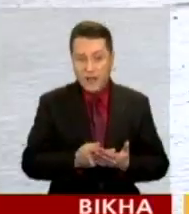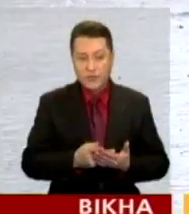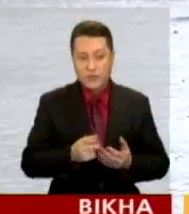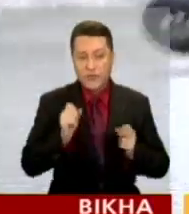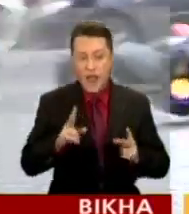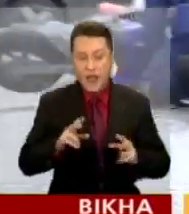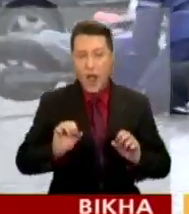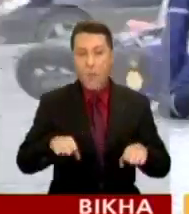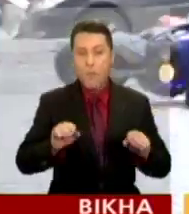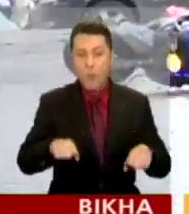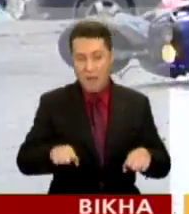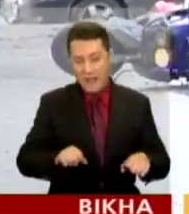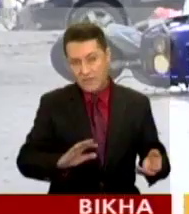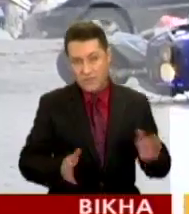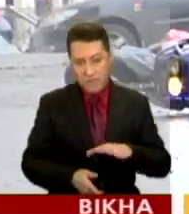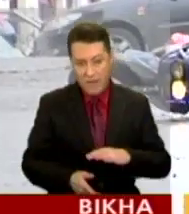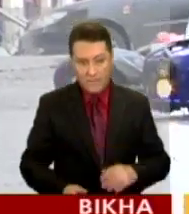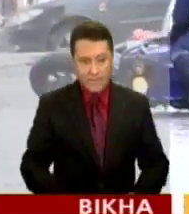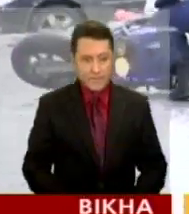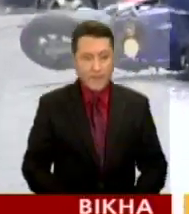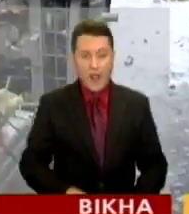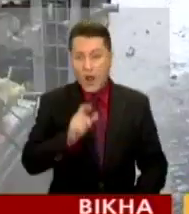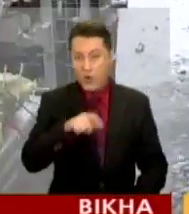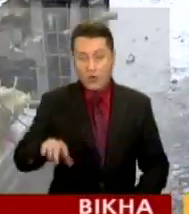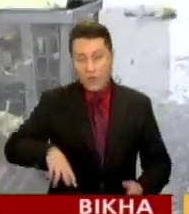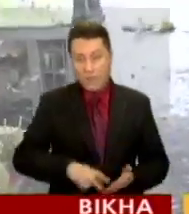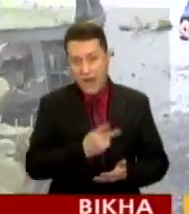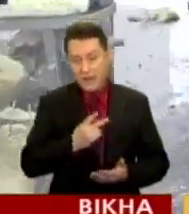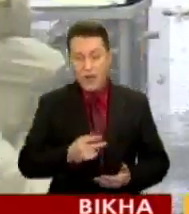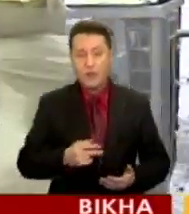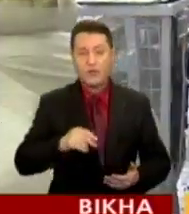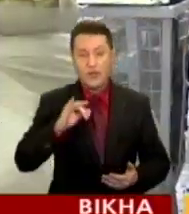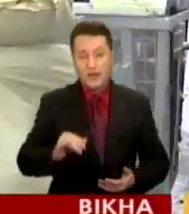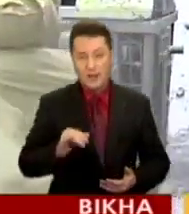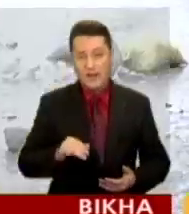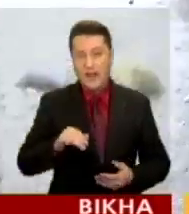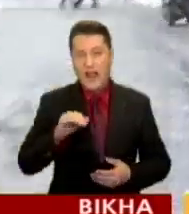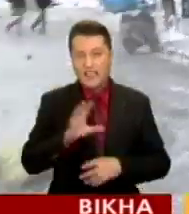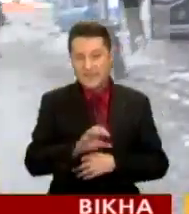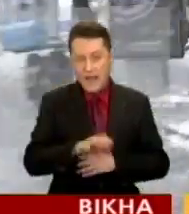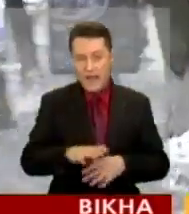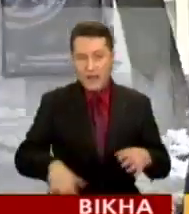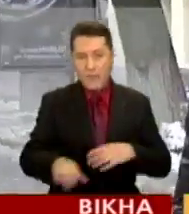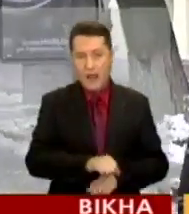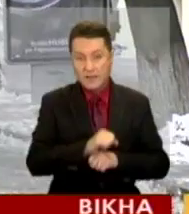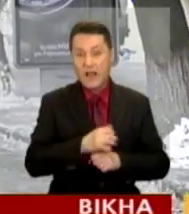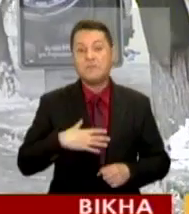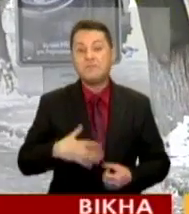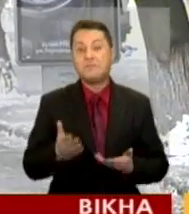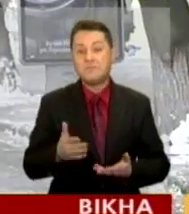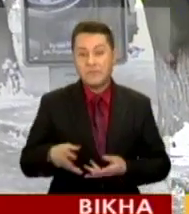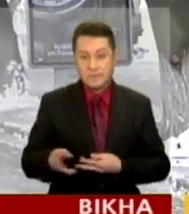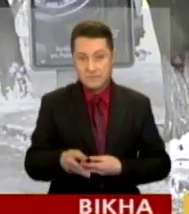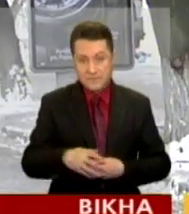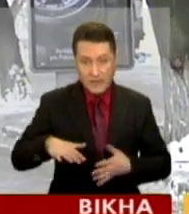впав. Люди падають та сварять Майдан. Не розуміють, яка революційна необхідність була в тому катку. Ісходя з нашої ситуації в країні, взагалі